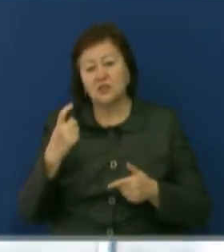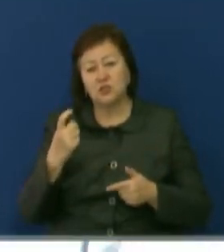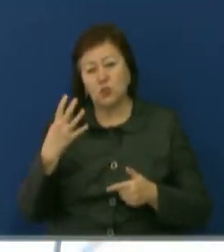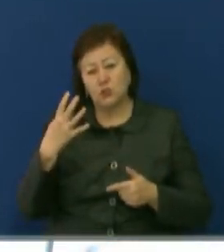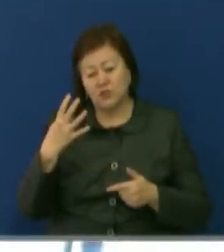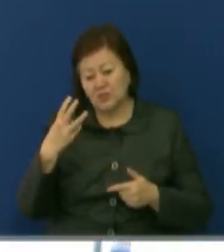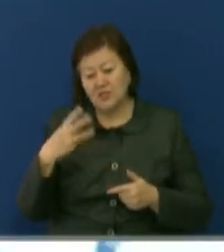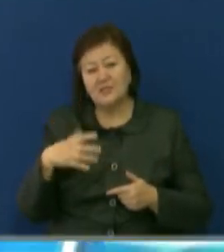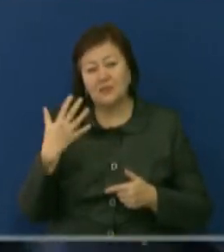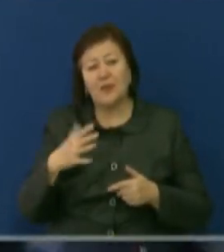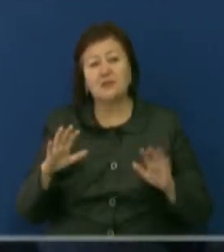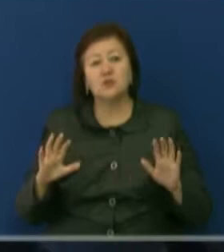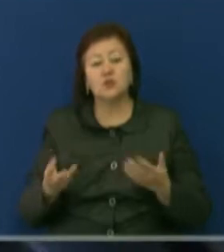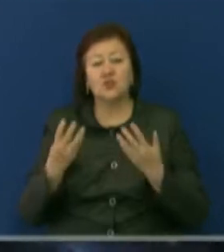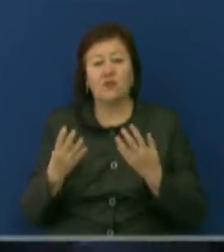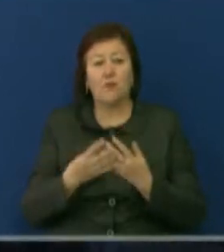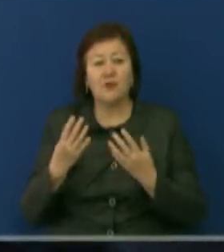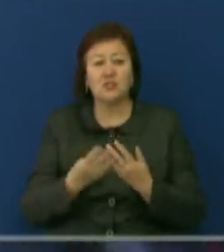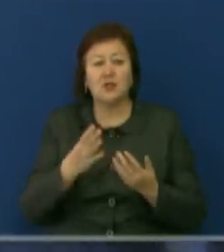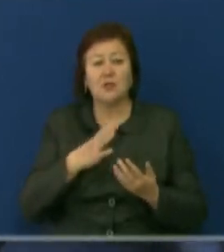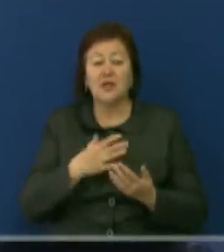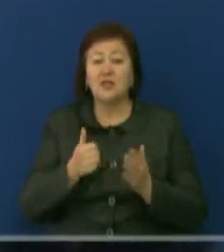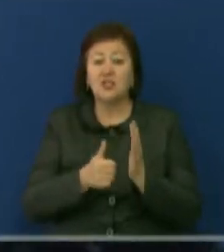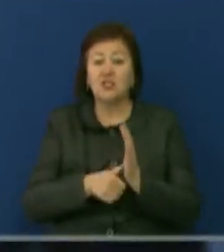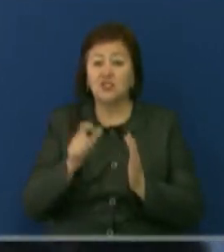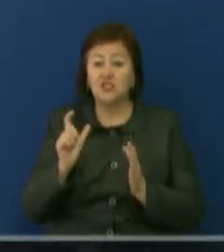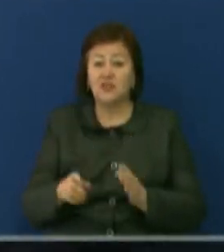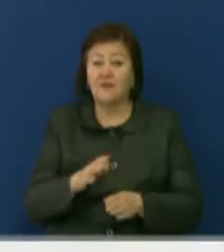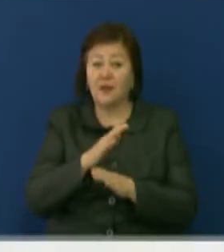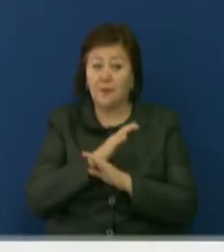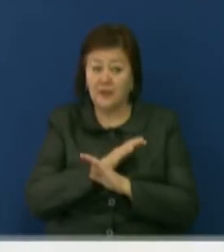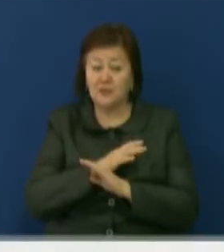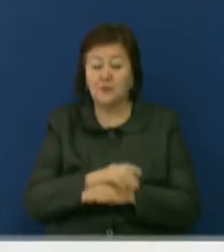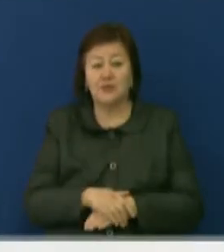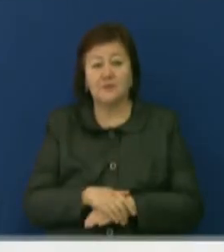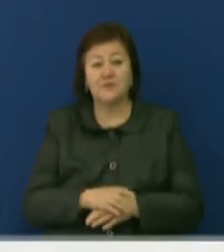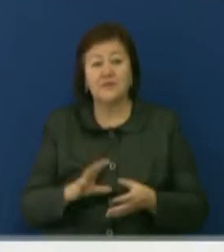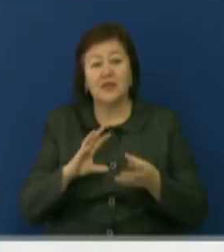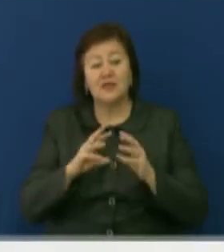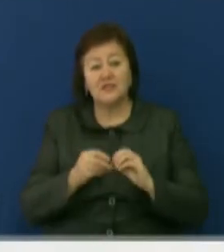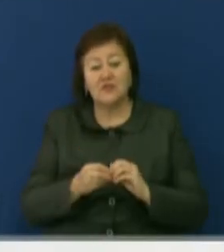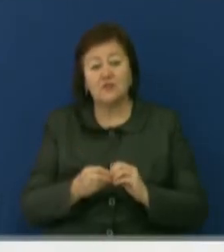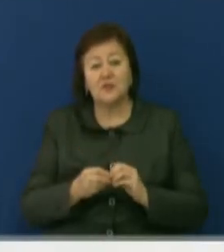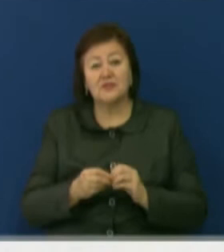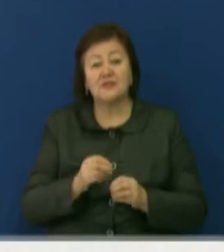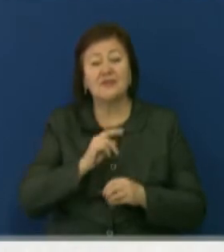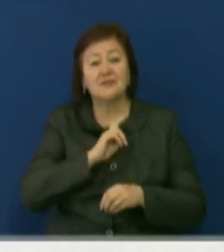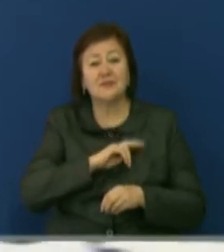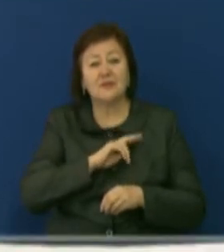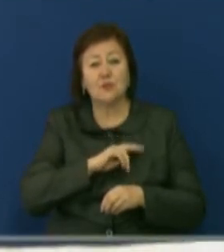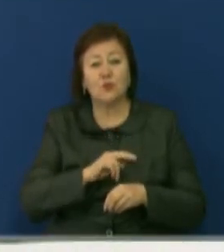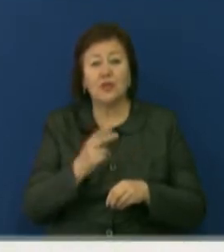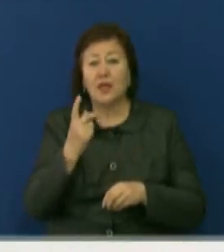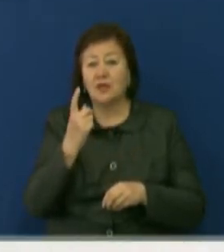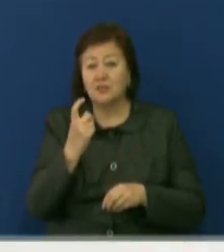өрт оқиғасы орын алған. Салдарынан 6 адам мерт болған. Совместная служба 102 был пройден. Шара барысында